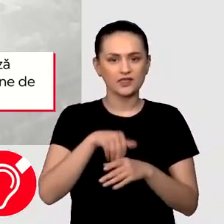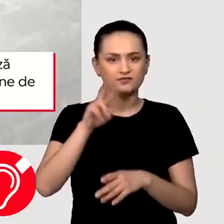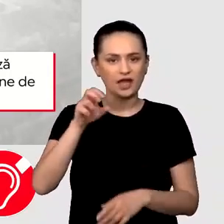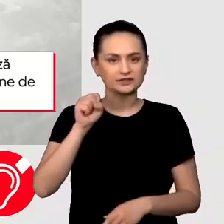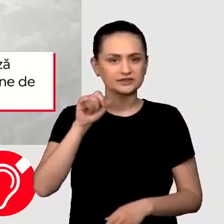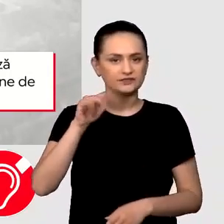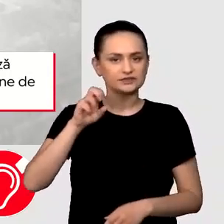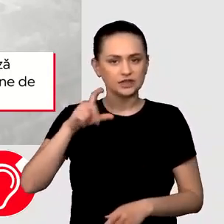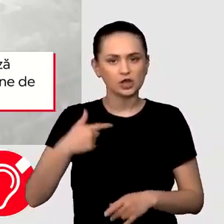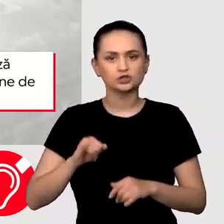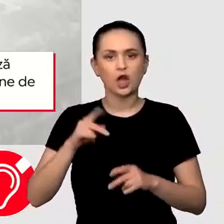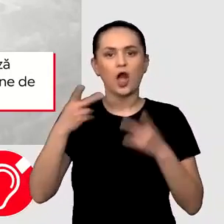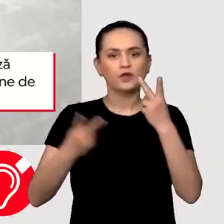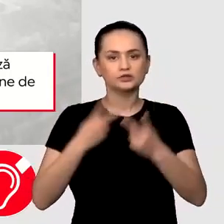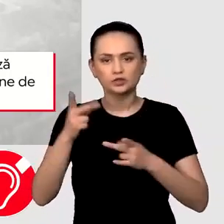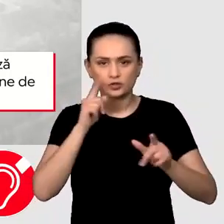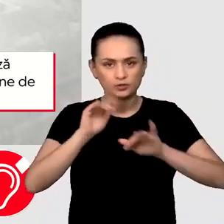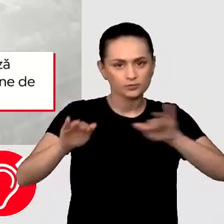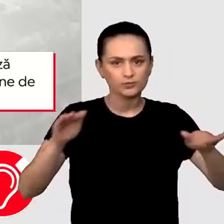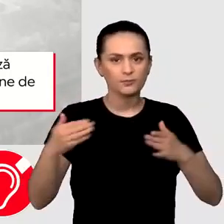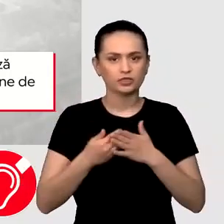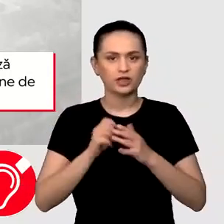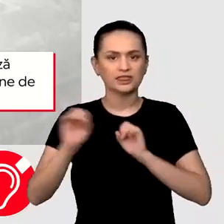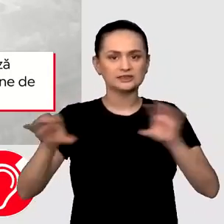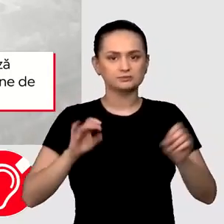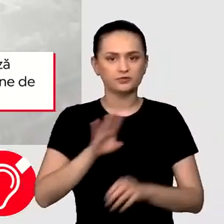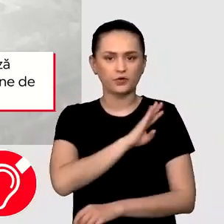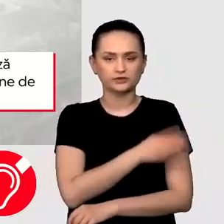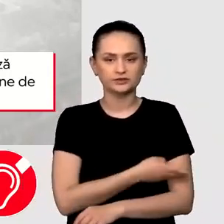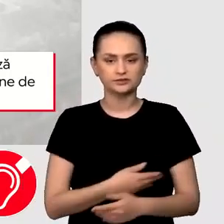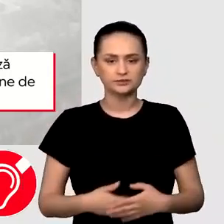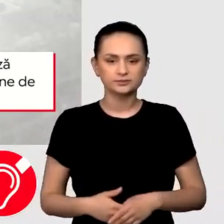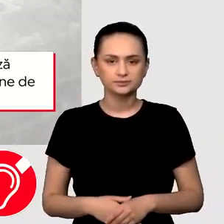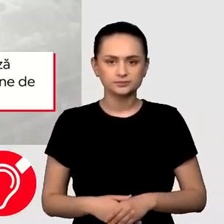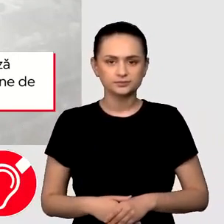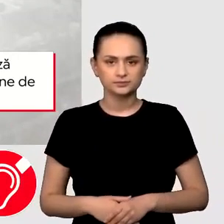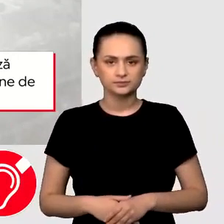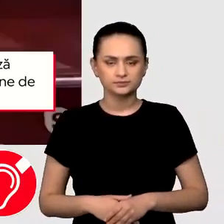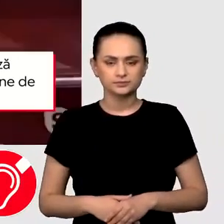și i-au folosit ca scut uman pentru a-și redistribui forțele.